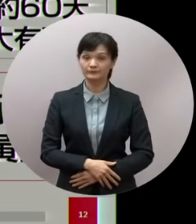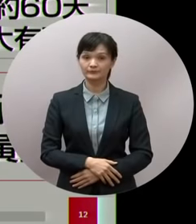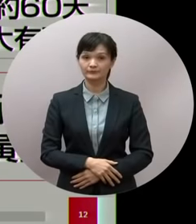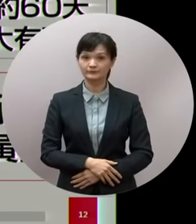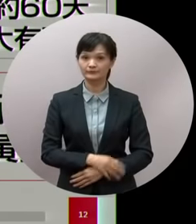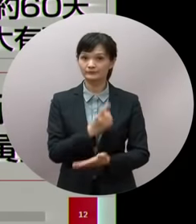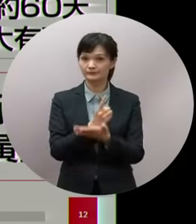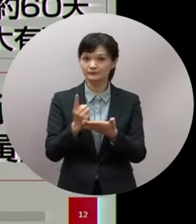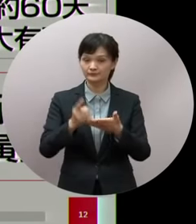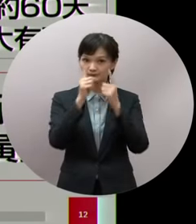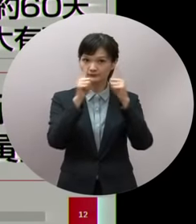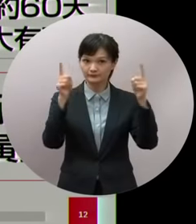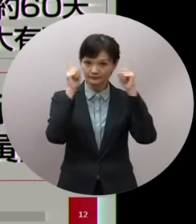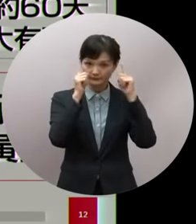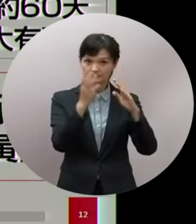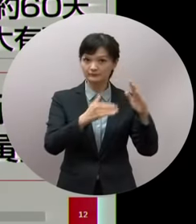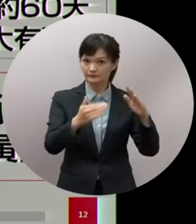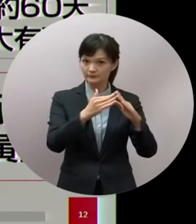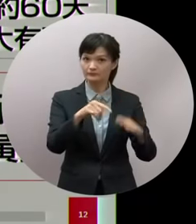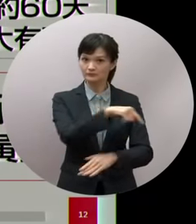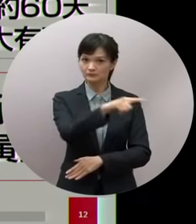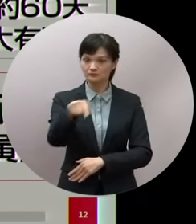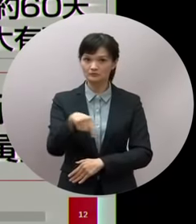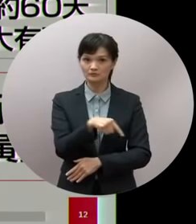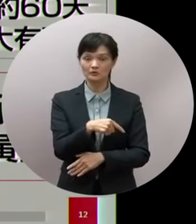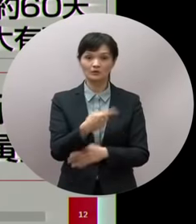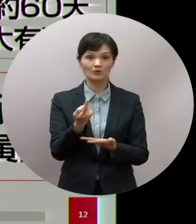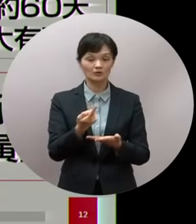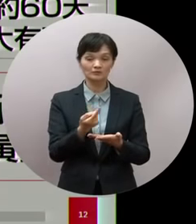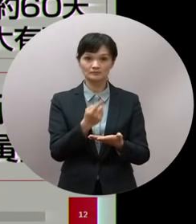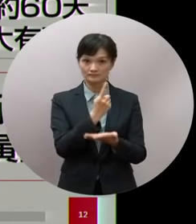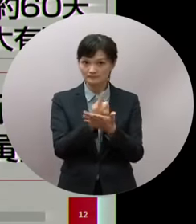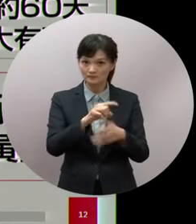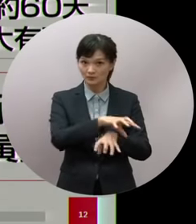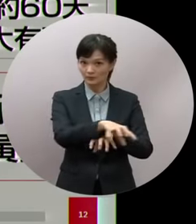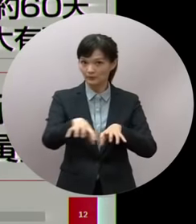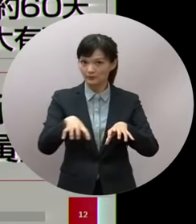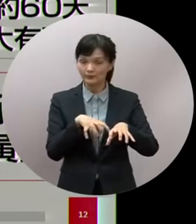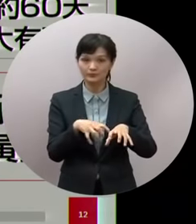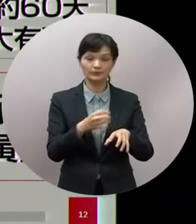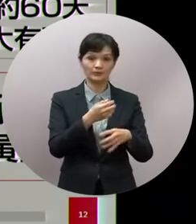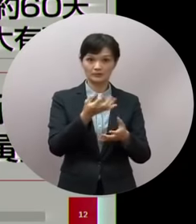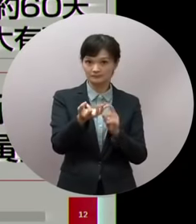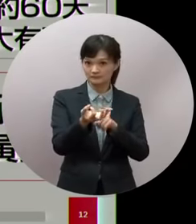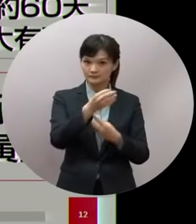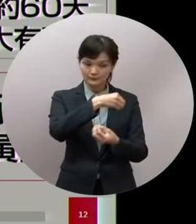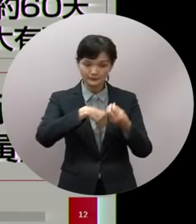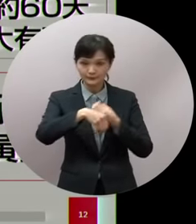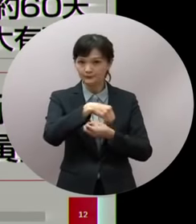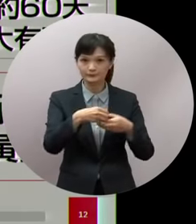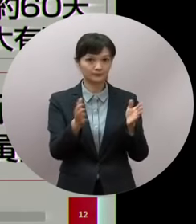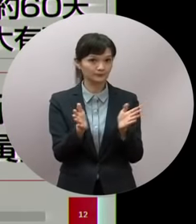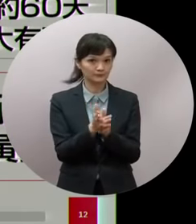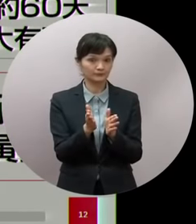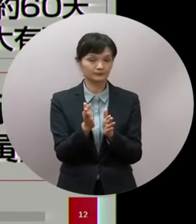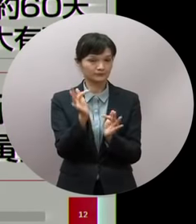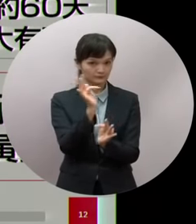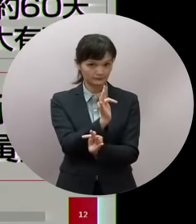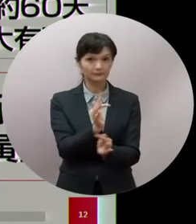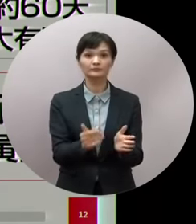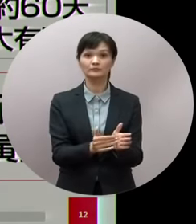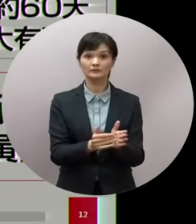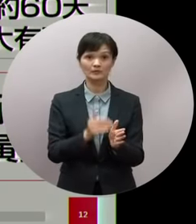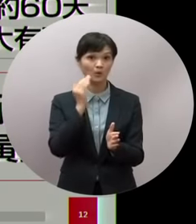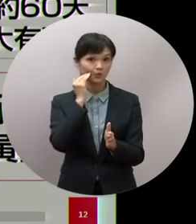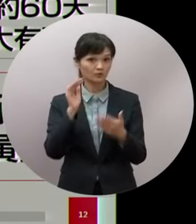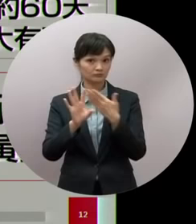在空间、经费、时间上都做好了超前部署。如果让学生境外